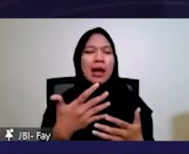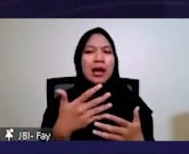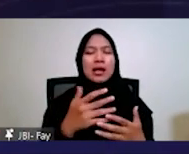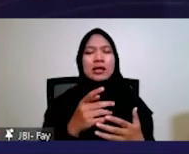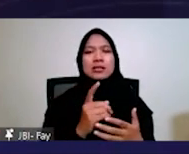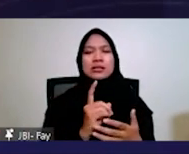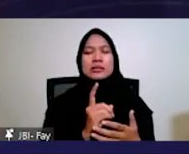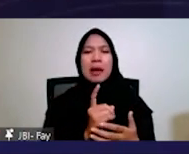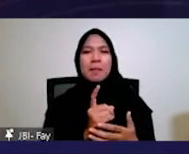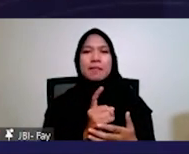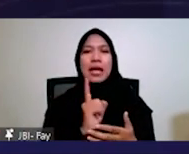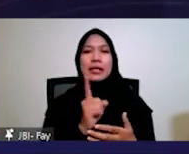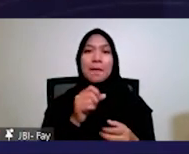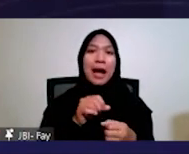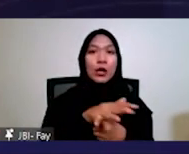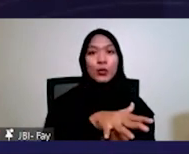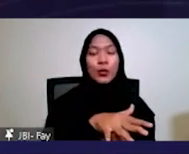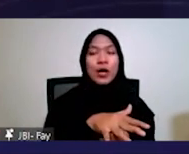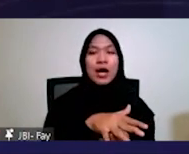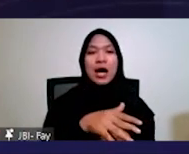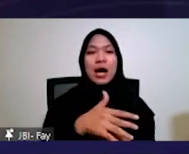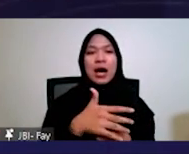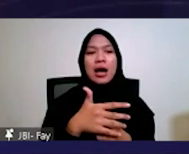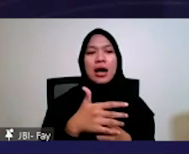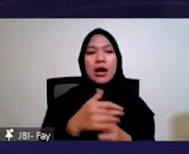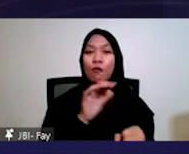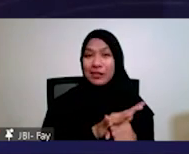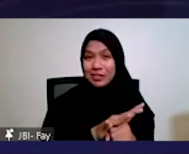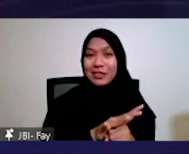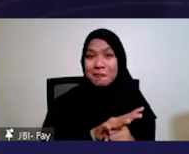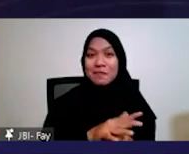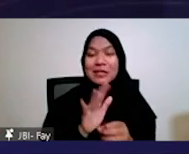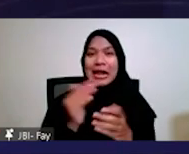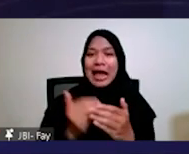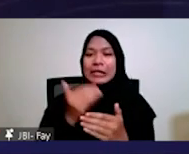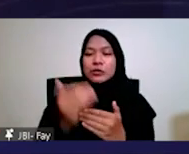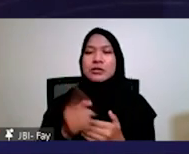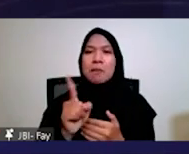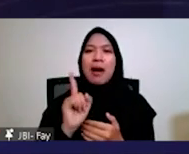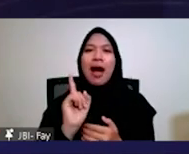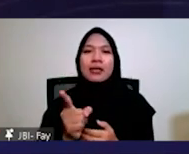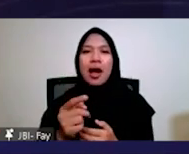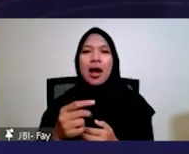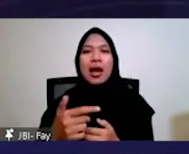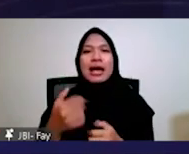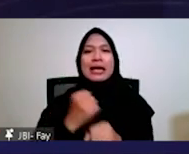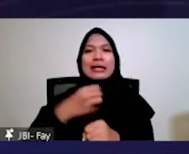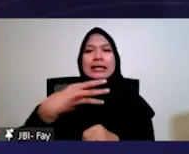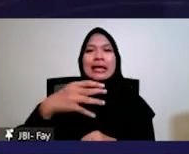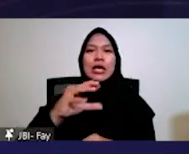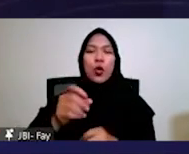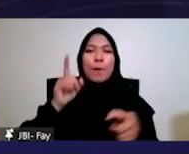ini pengaruh itu saja tempo hari profit dan dilanjutkan karena juga ada geopolitik